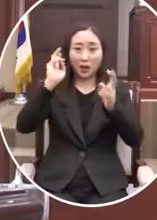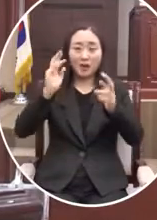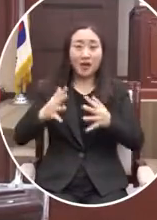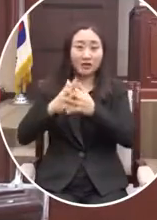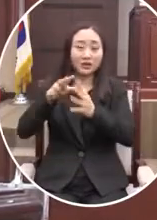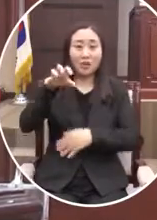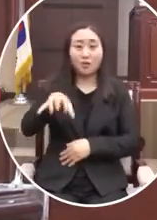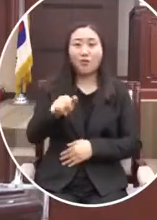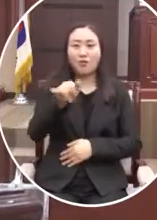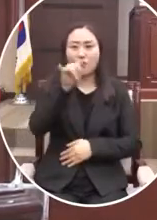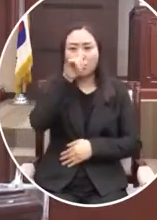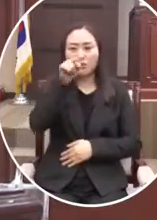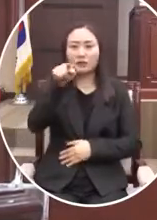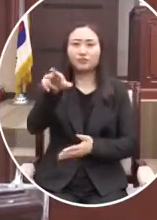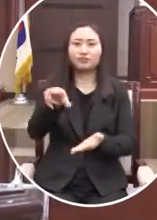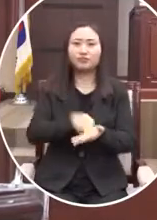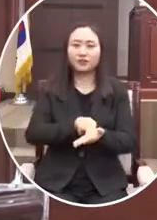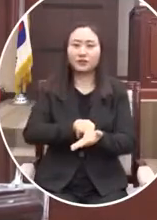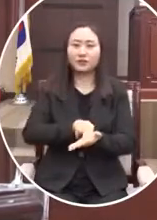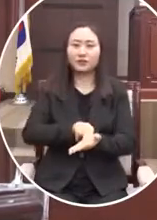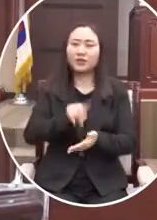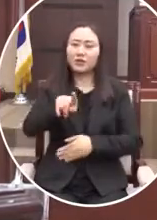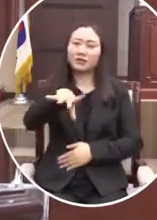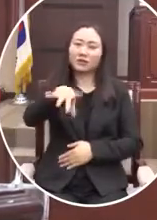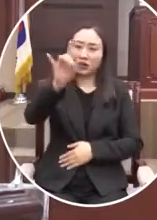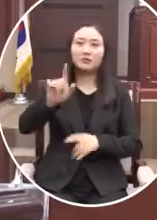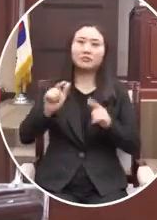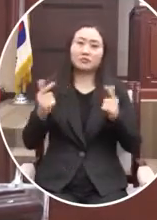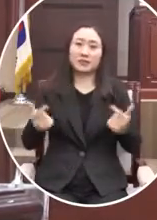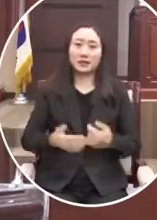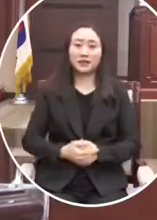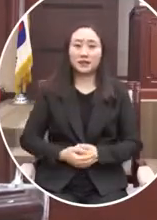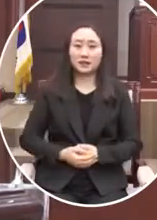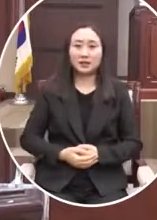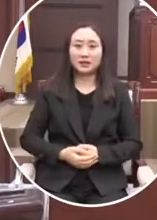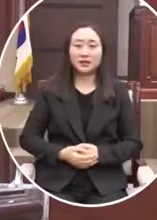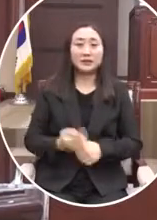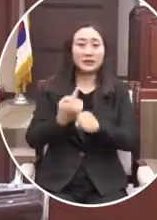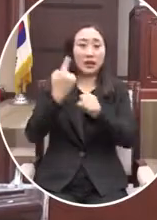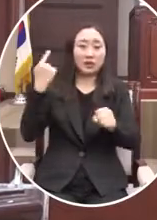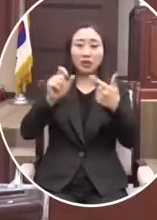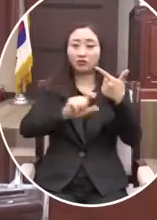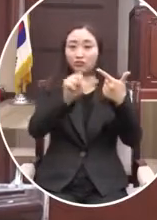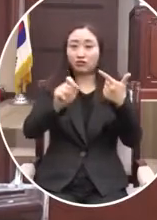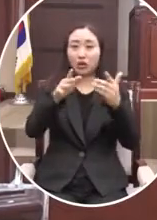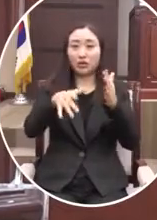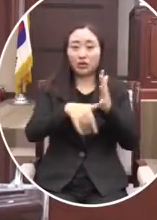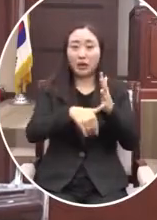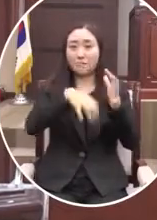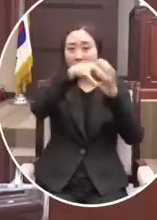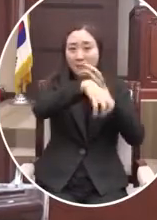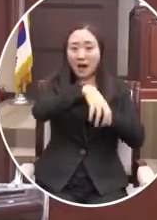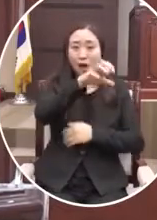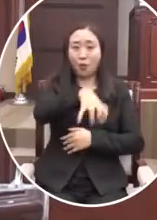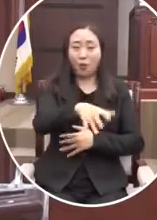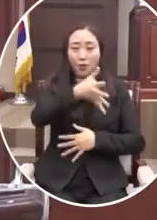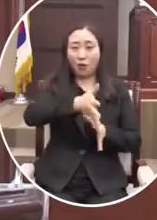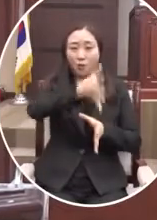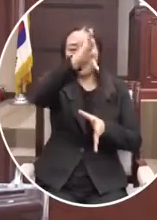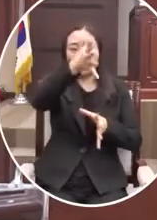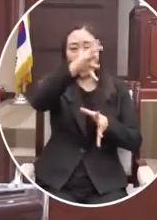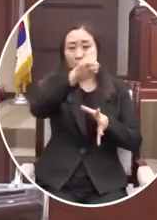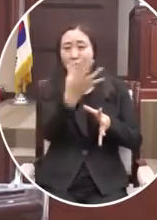현대산업개발 건설 현장에서 벌어진 참사가 이번이 처음이 아닙니다. 작년 6월 철거 중인 건물